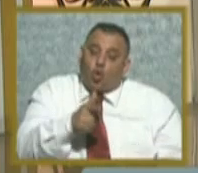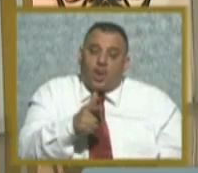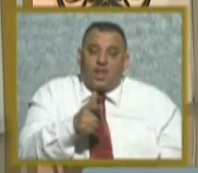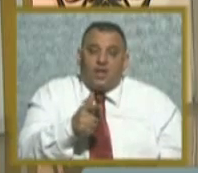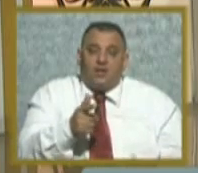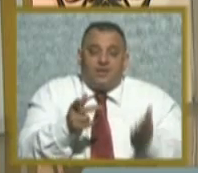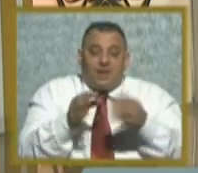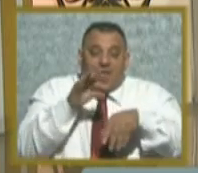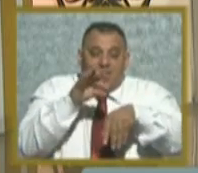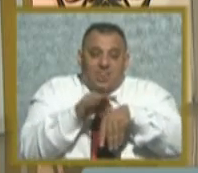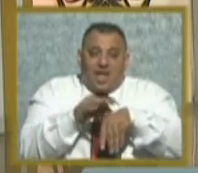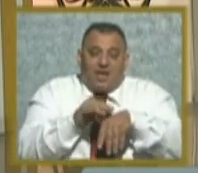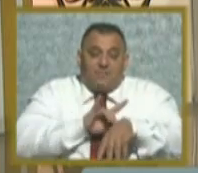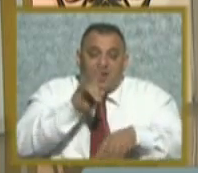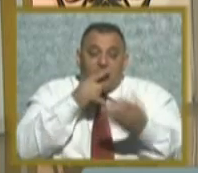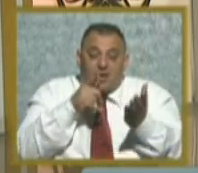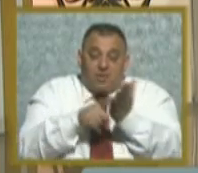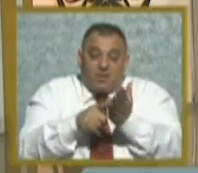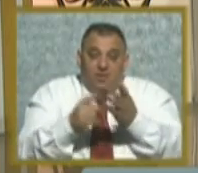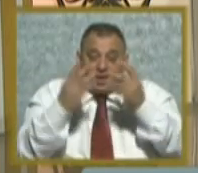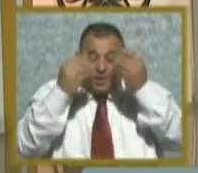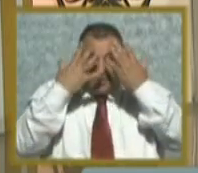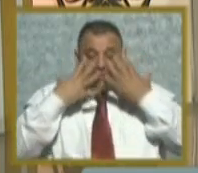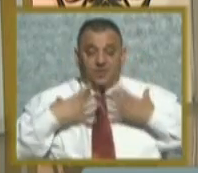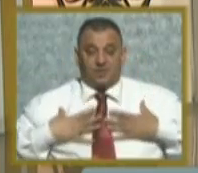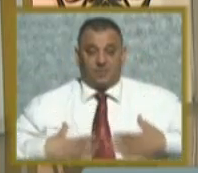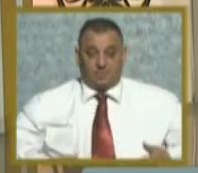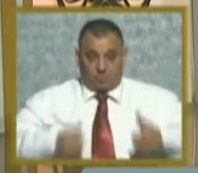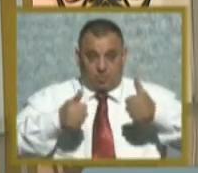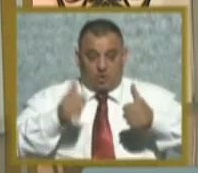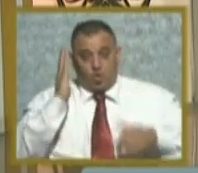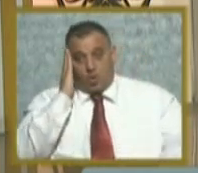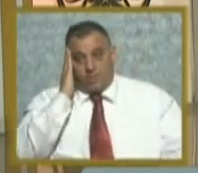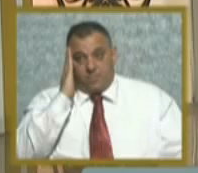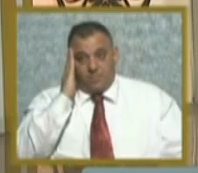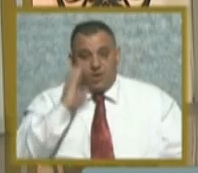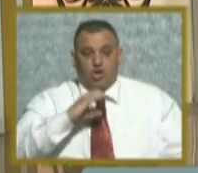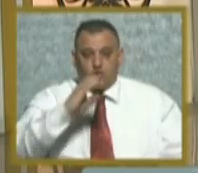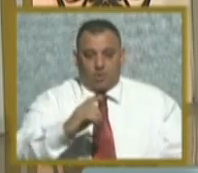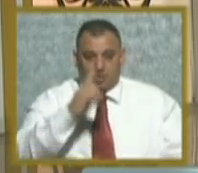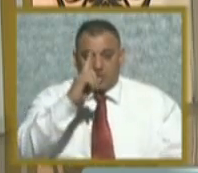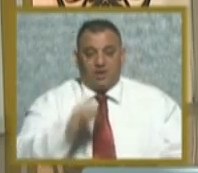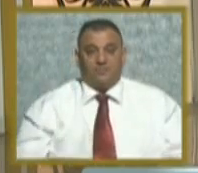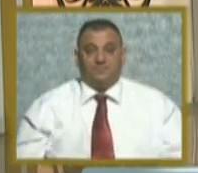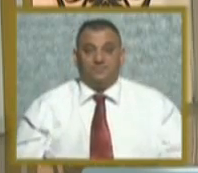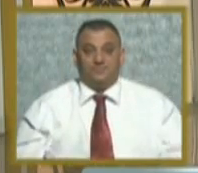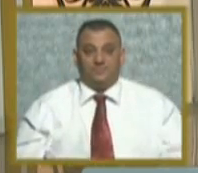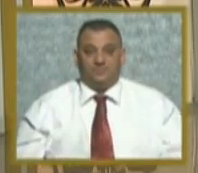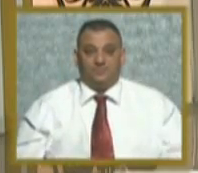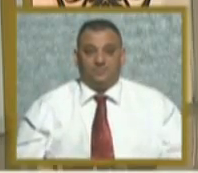القيام. أي. بعدين على أذك أدخل الحمام وأرجع أنام. طيب يا أبو علي، أبشر إن شاء الله.